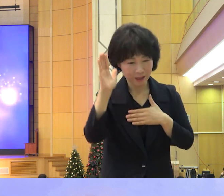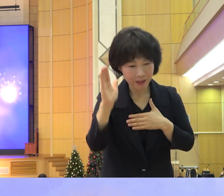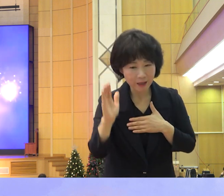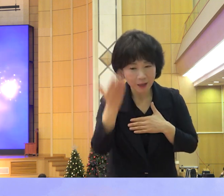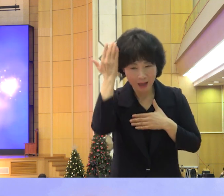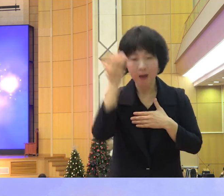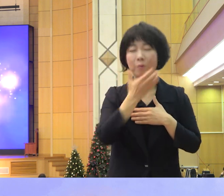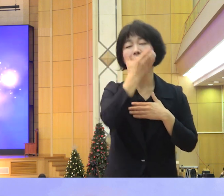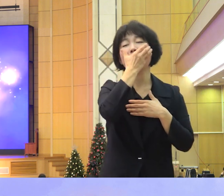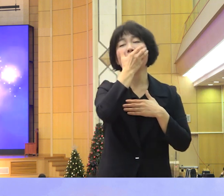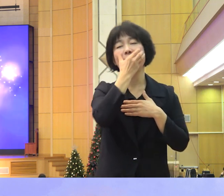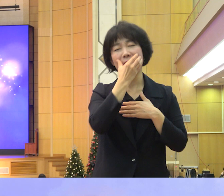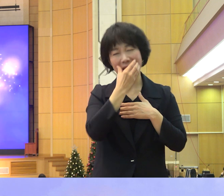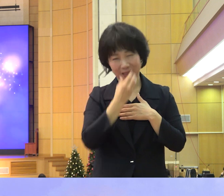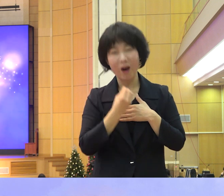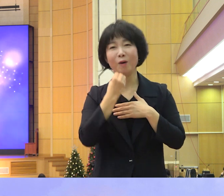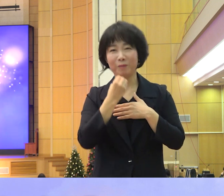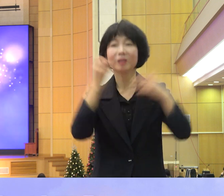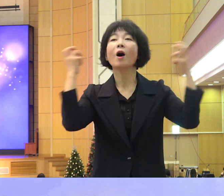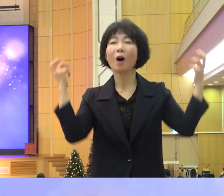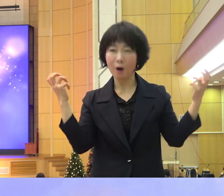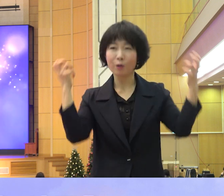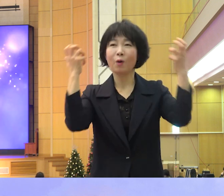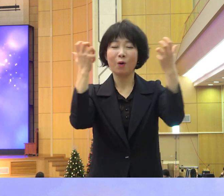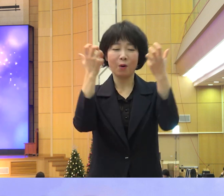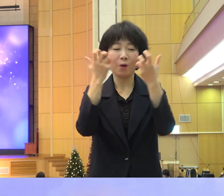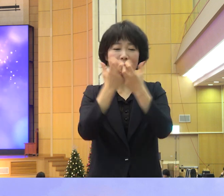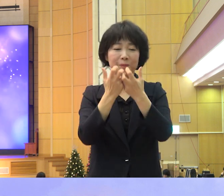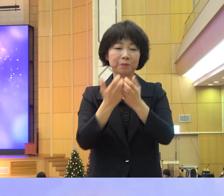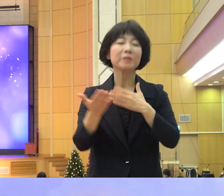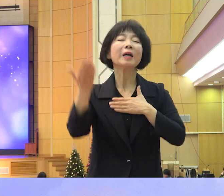되니 행복이 넘쳐요.